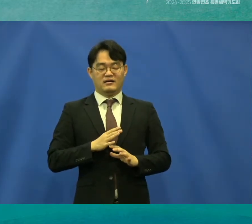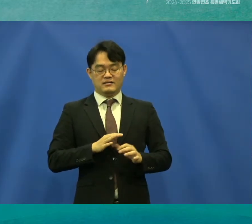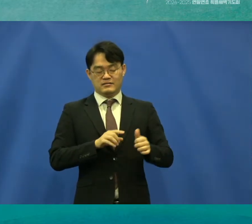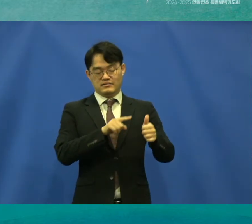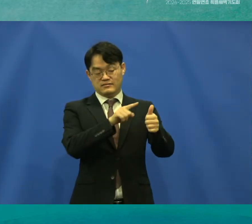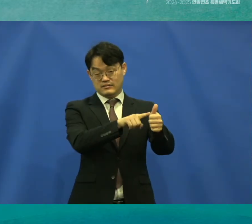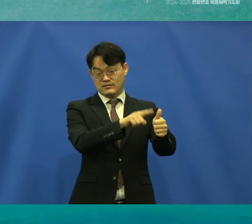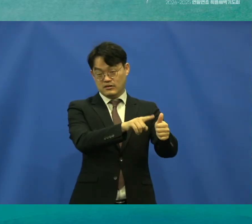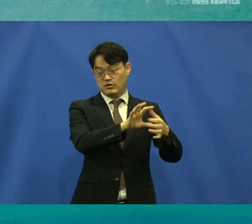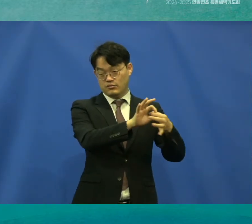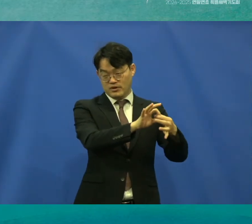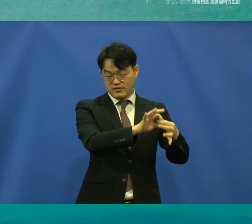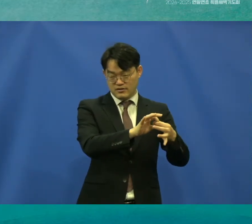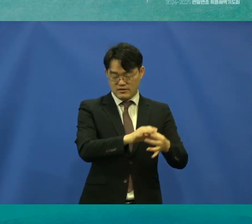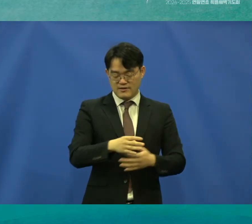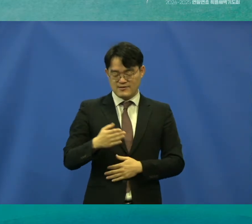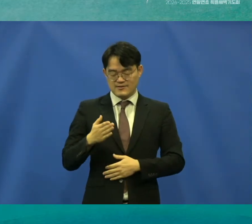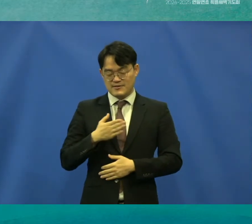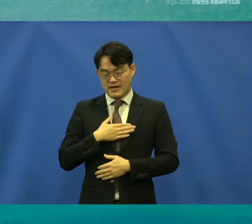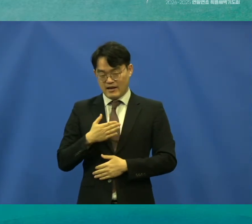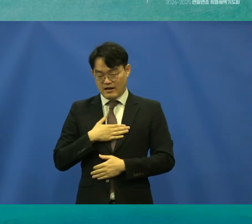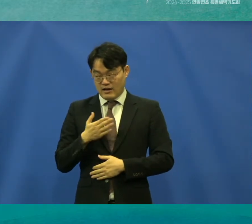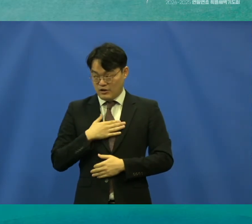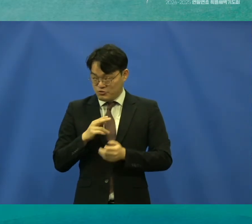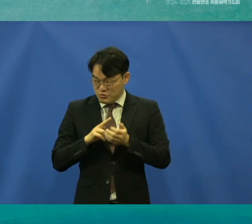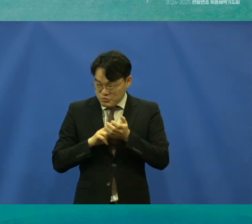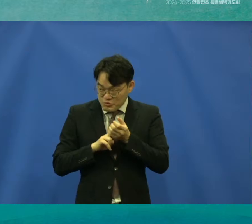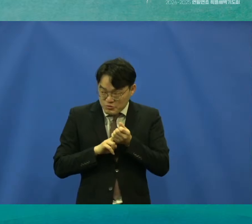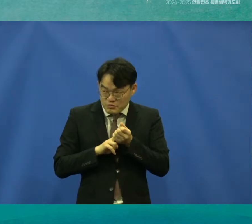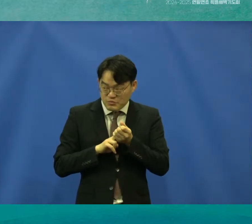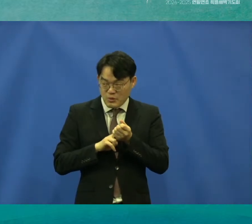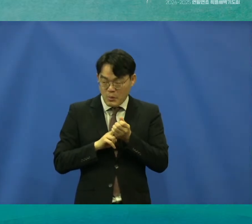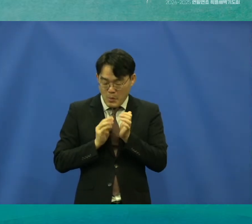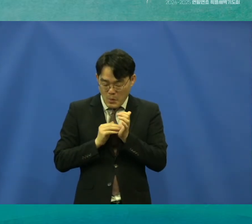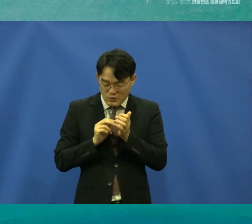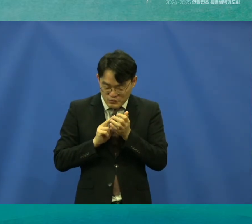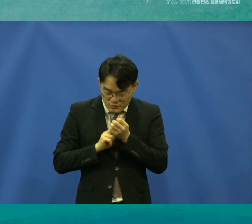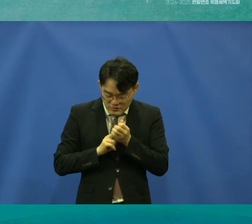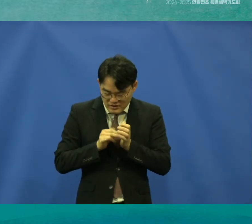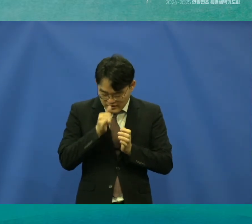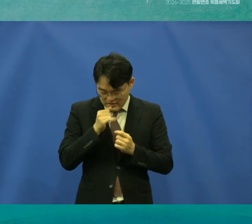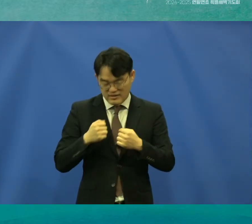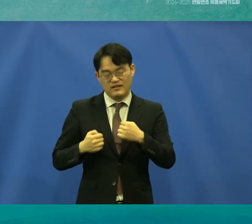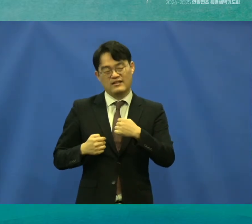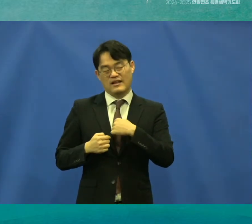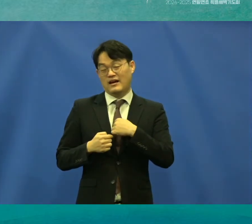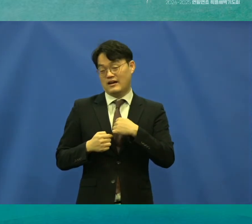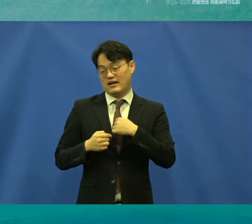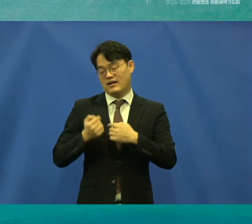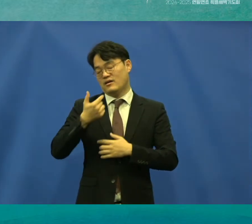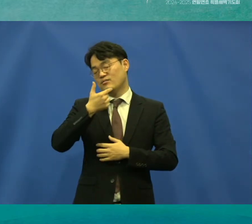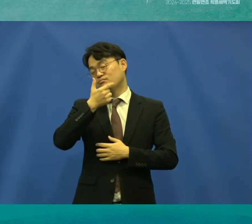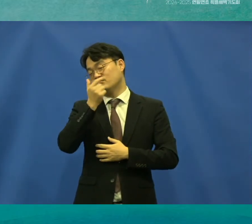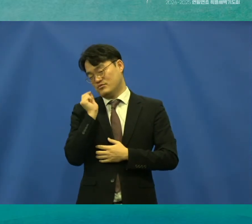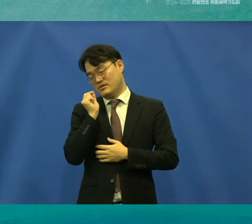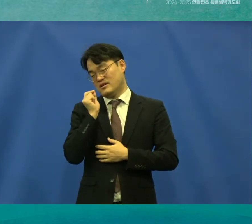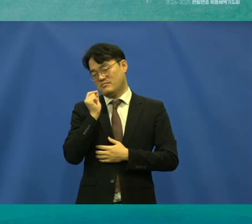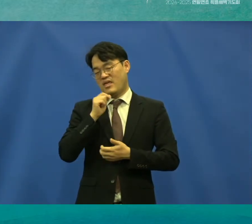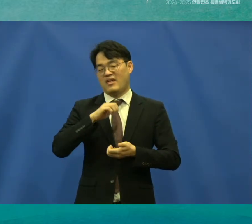나, 감춰져 있던 나, 요나 속의 나를 발견하게